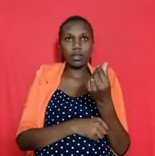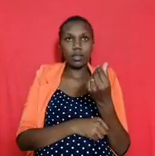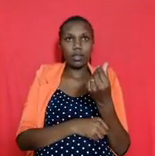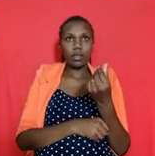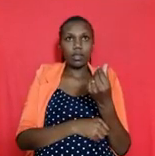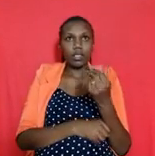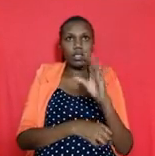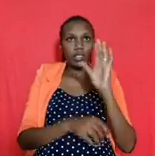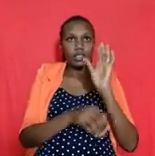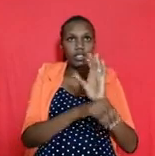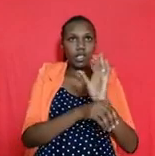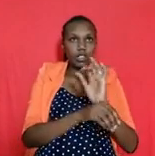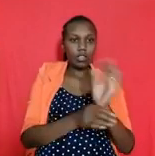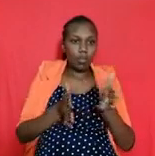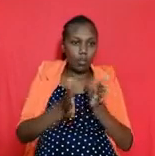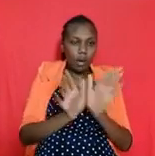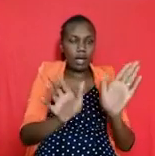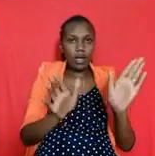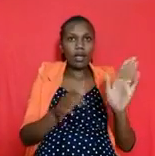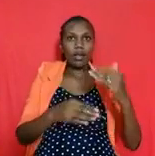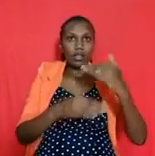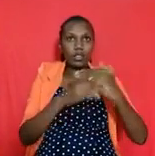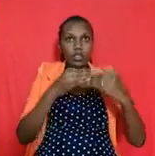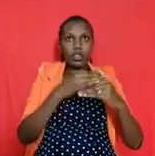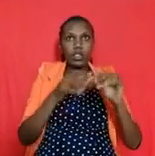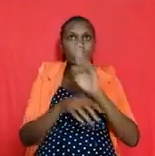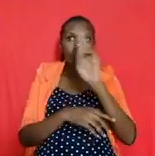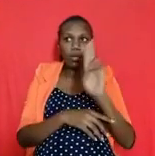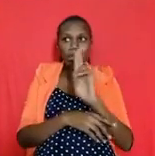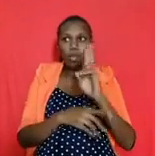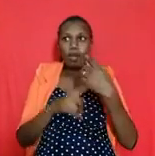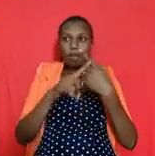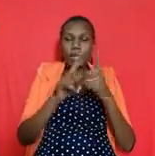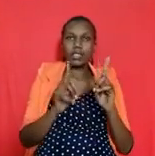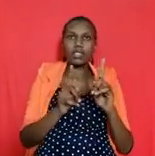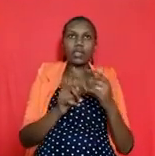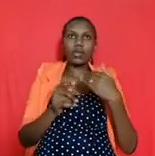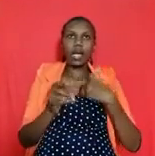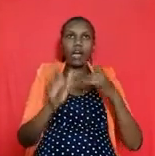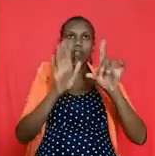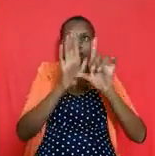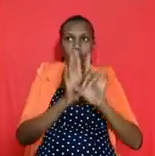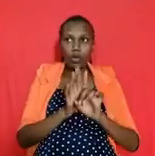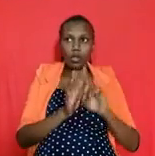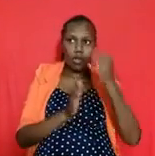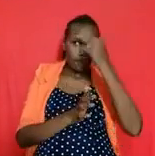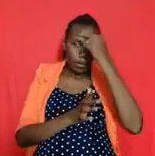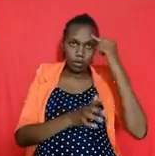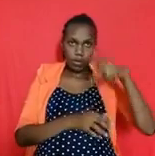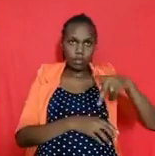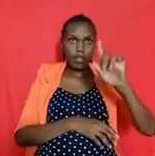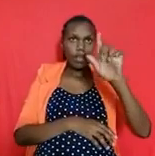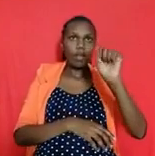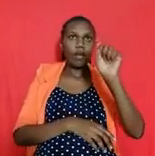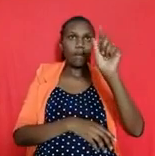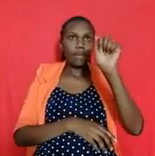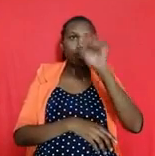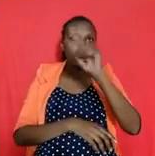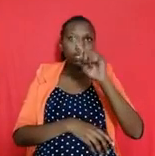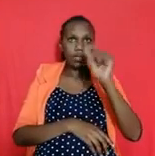cathedral media new sanctuary na uhoro wa loan ni mwitwe na loan ni undu wa plaza